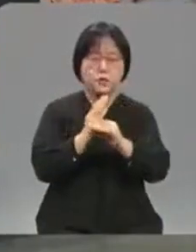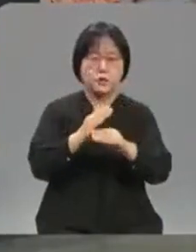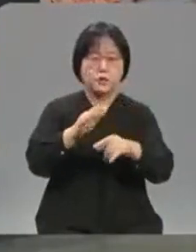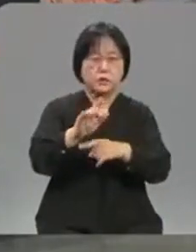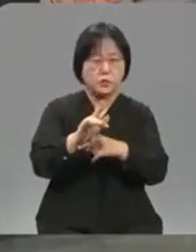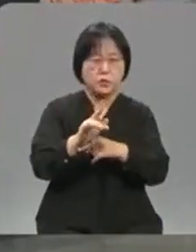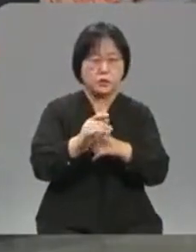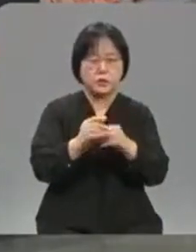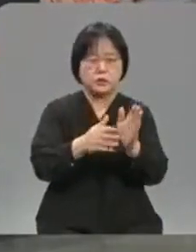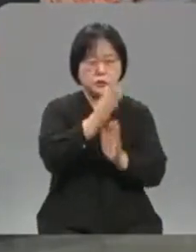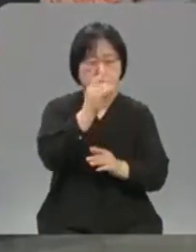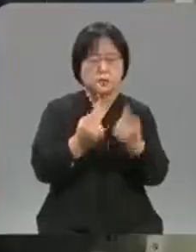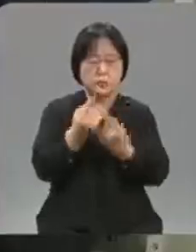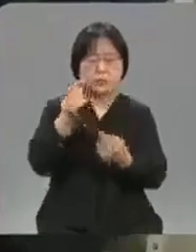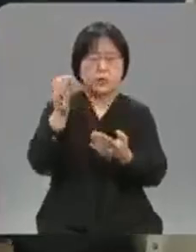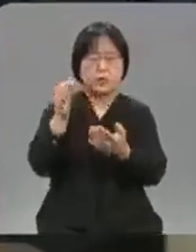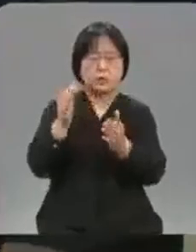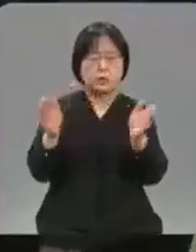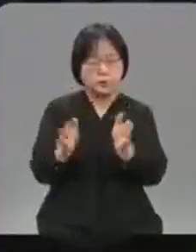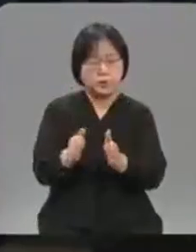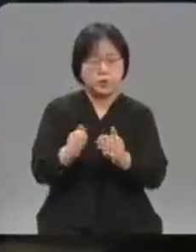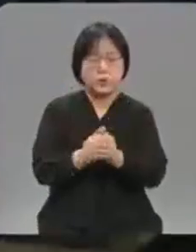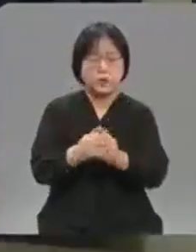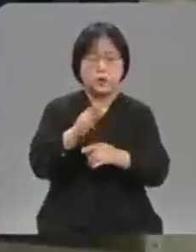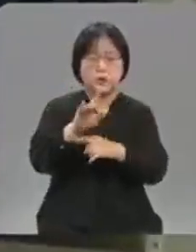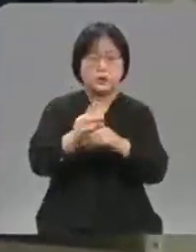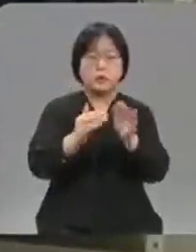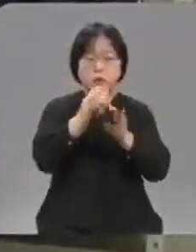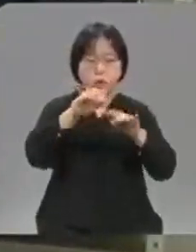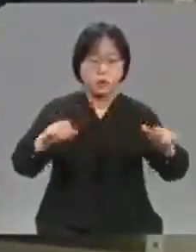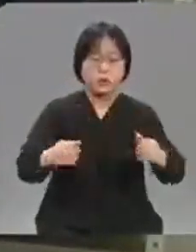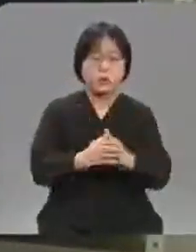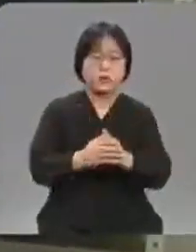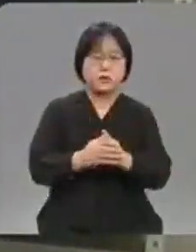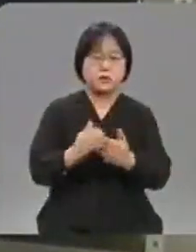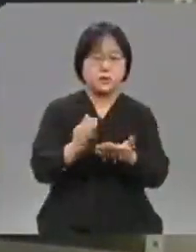비해 규모가 작은 기부와 나눔이지만 시골 마을에서 이뤄지고 있는